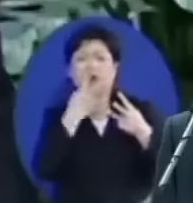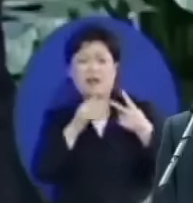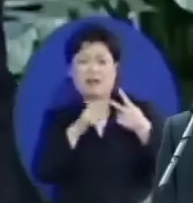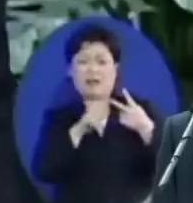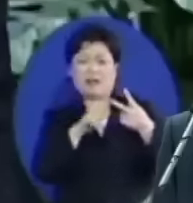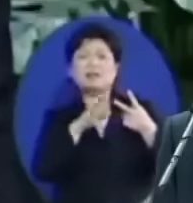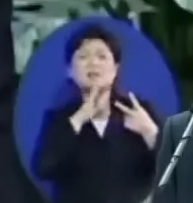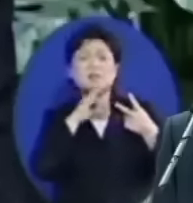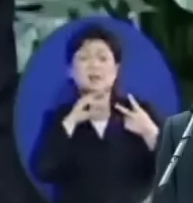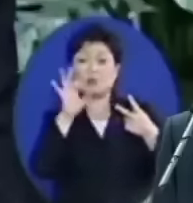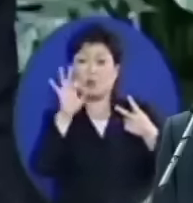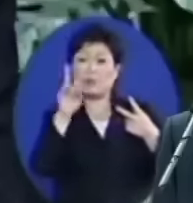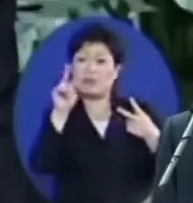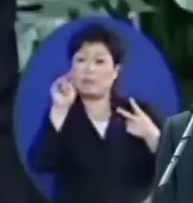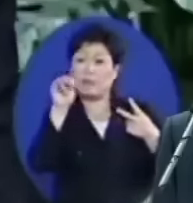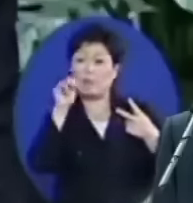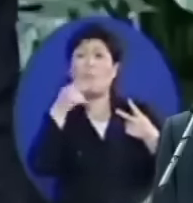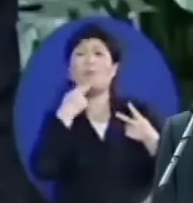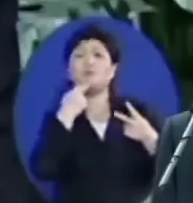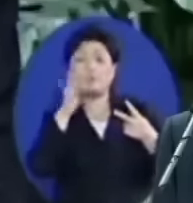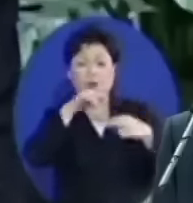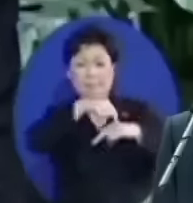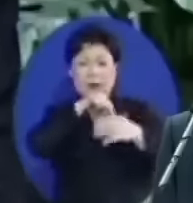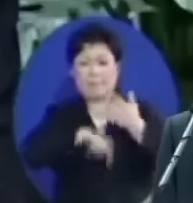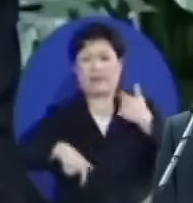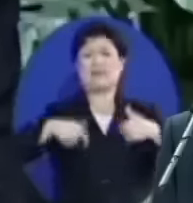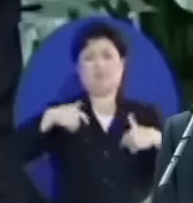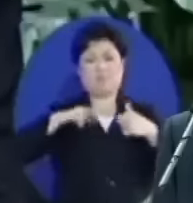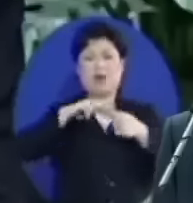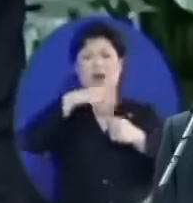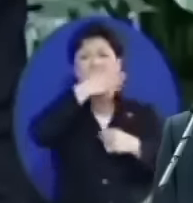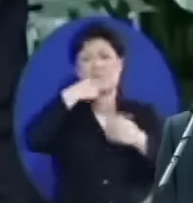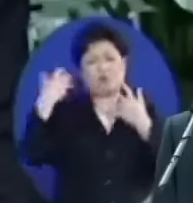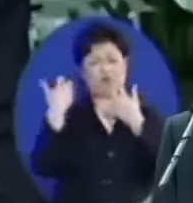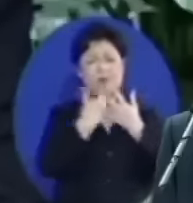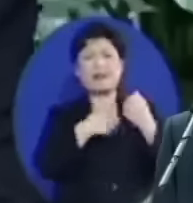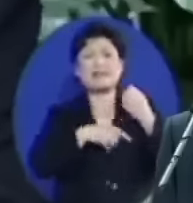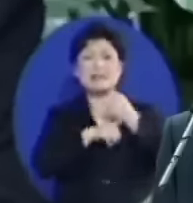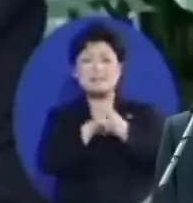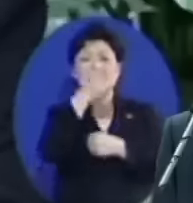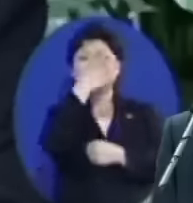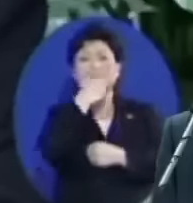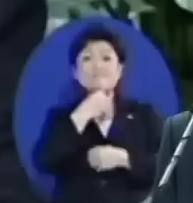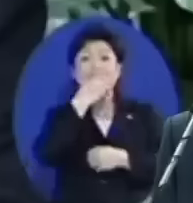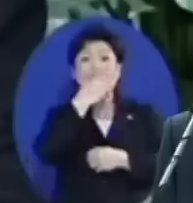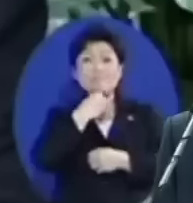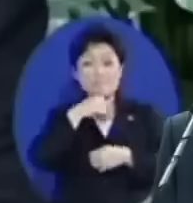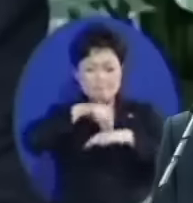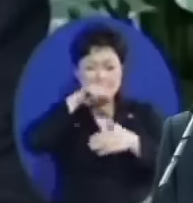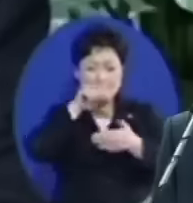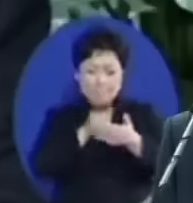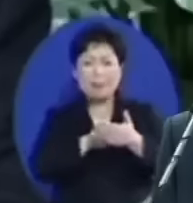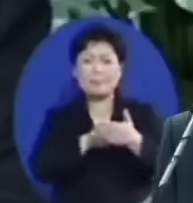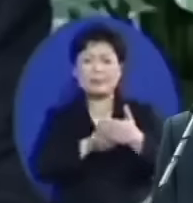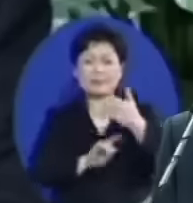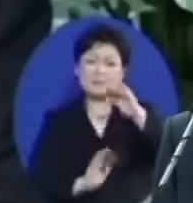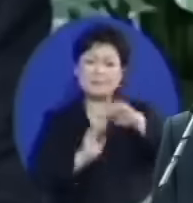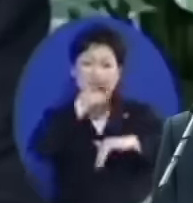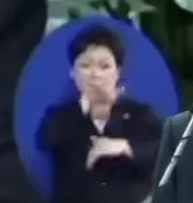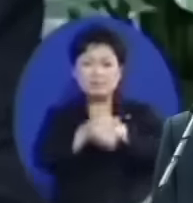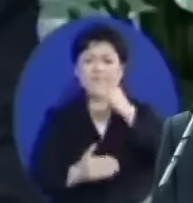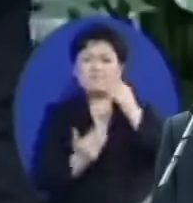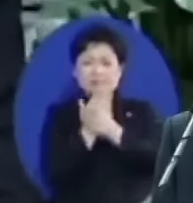사람은 단돈 2만 원도 없으면서도 그 마음속에 기쁨과 행복이 넘친 것은 행복이란 마음에서 넘쳐나오는